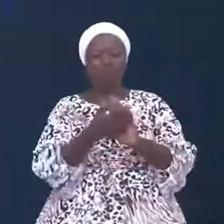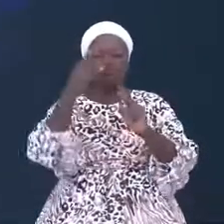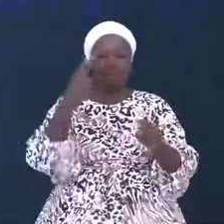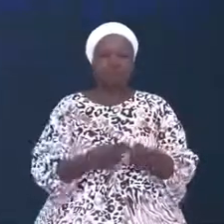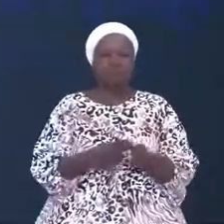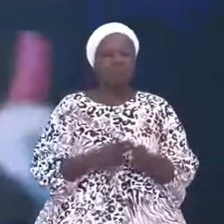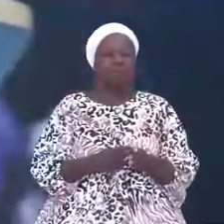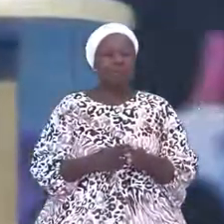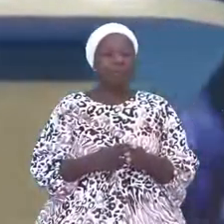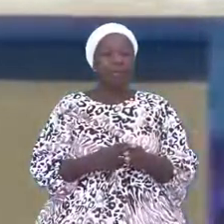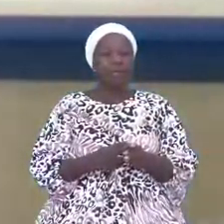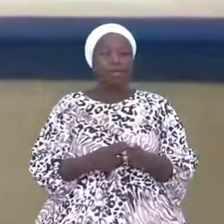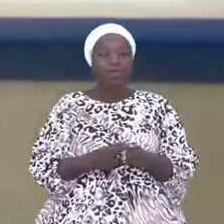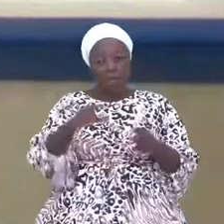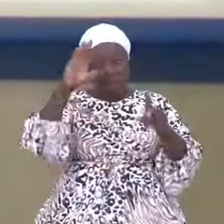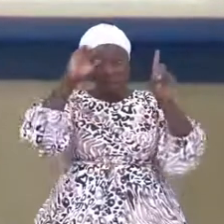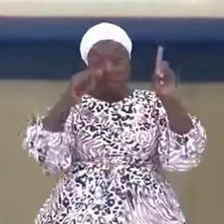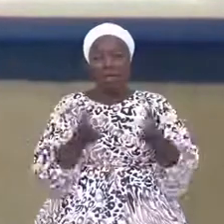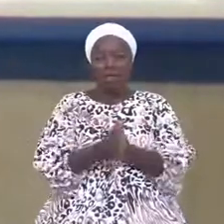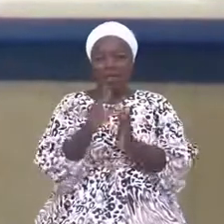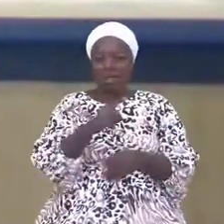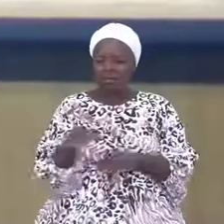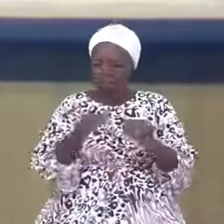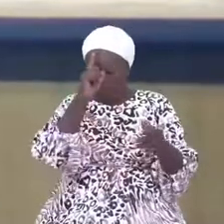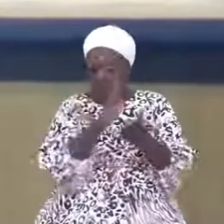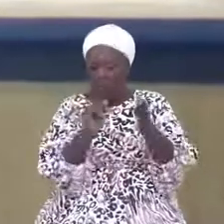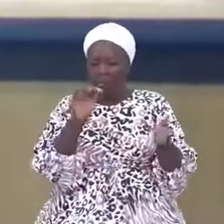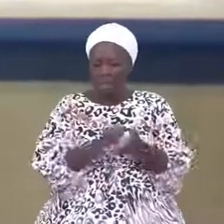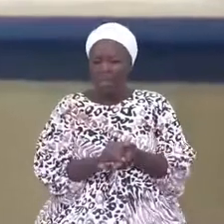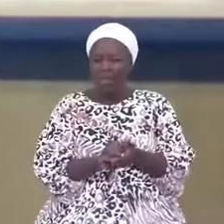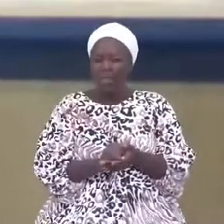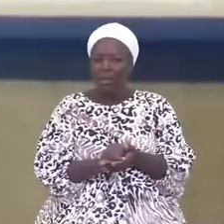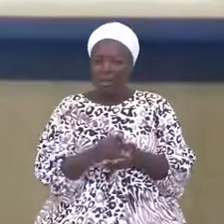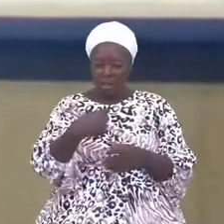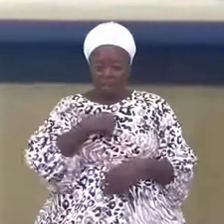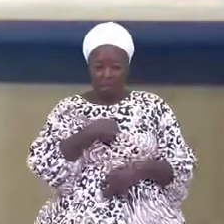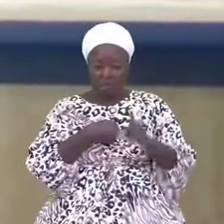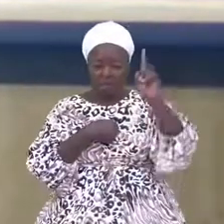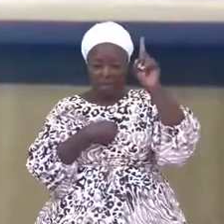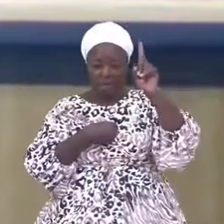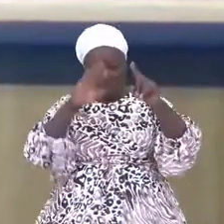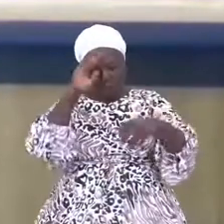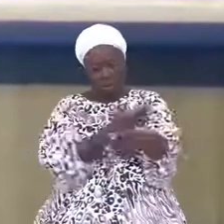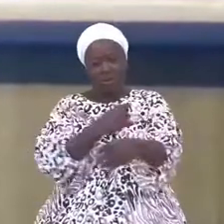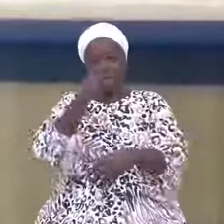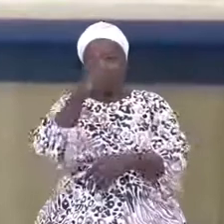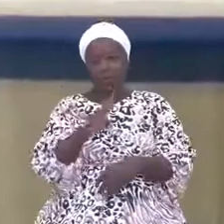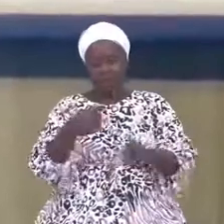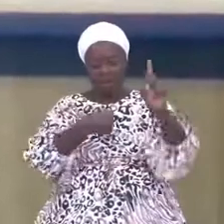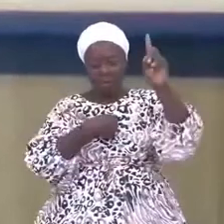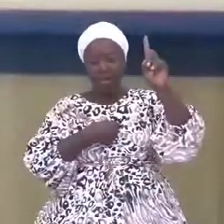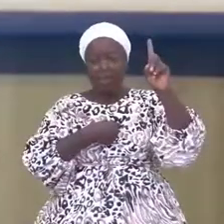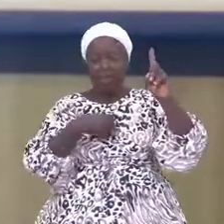de miséricorde te touchera au nom de Jésus. Il leur a posé, est-ce que vous croyez, croyez-vous que